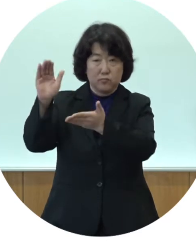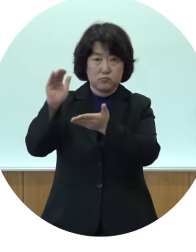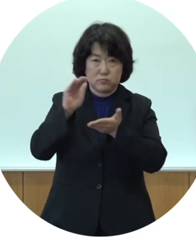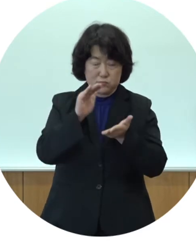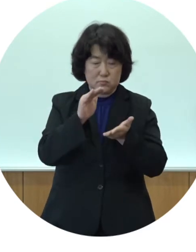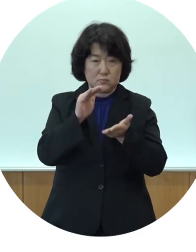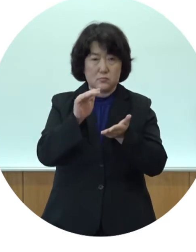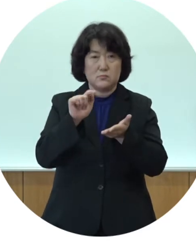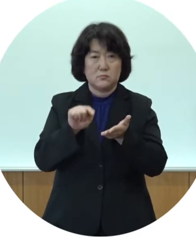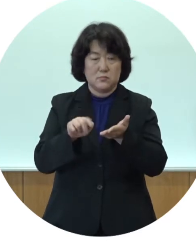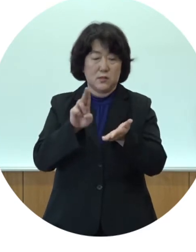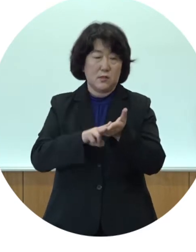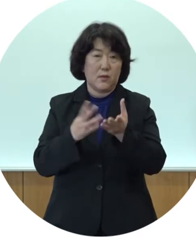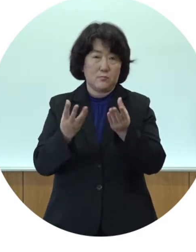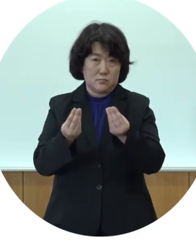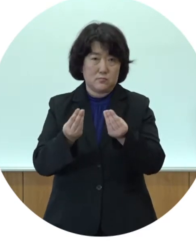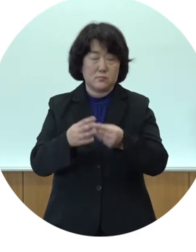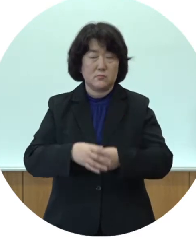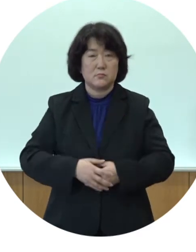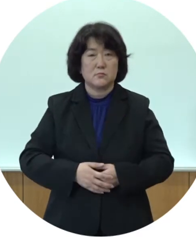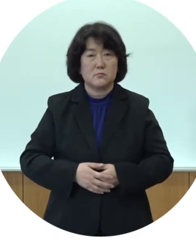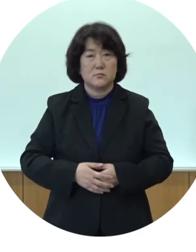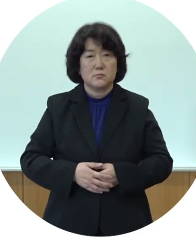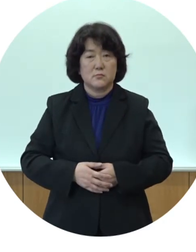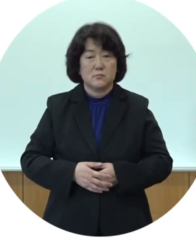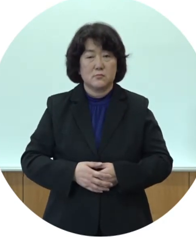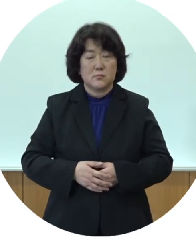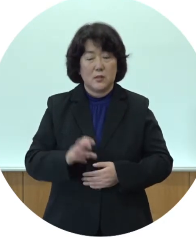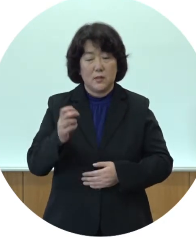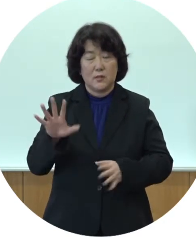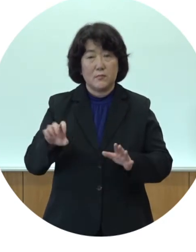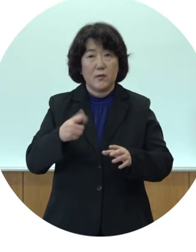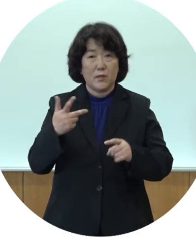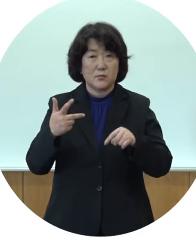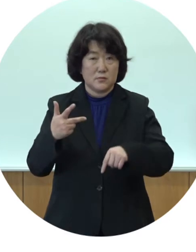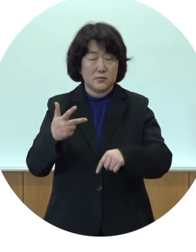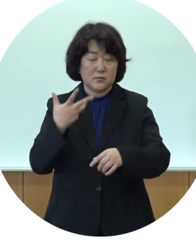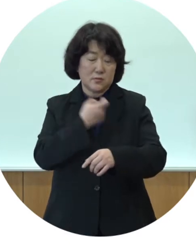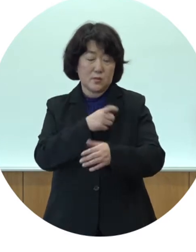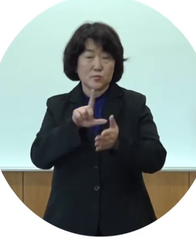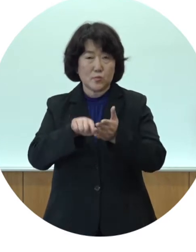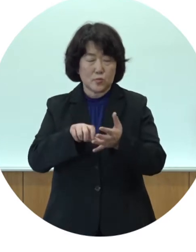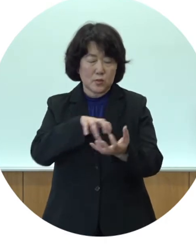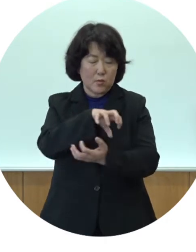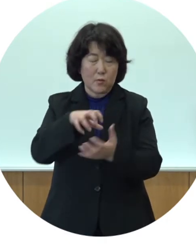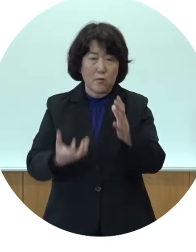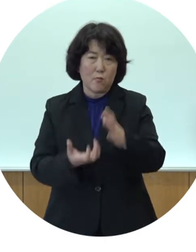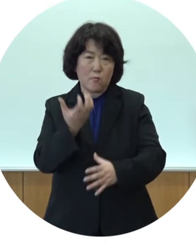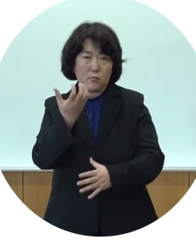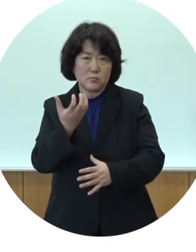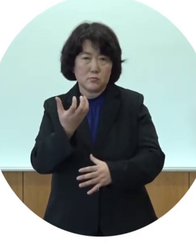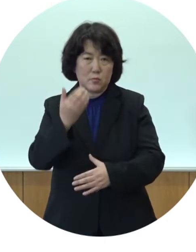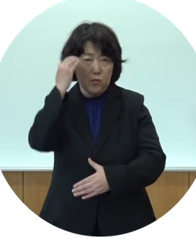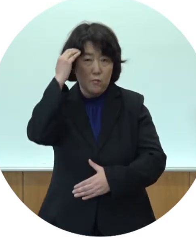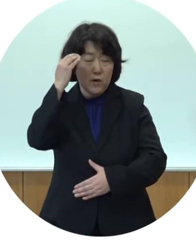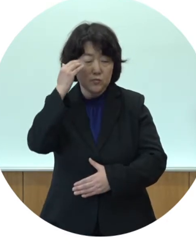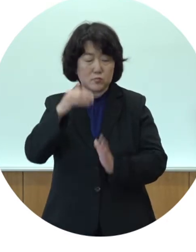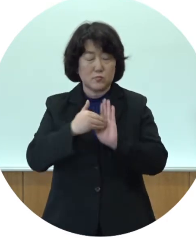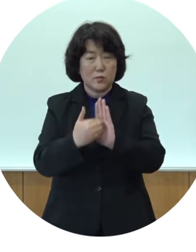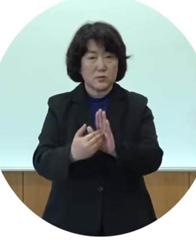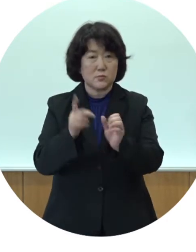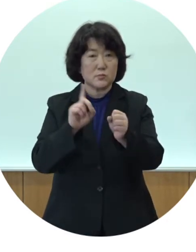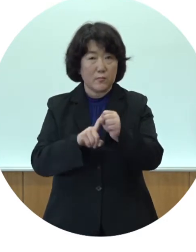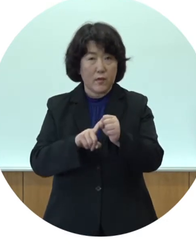ることとなってございます。今治市では接種時に混乱を生じないよう、原則とし